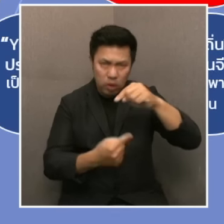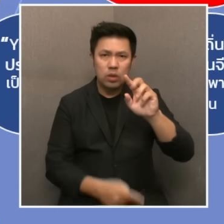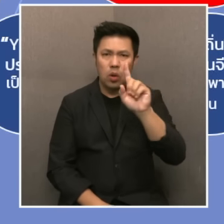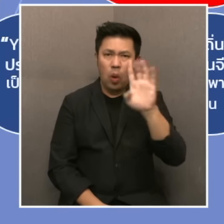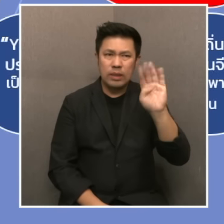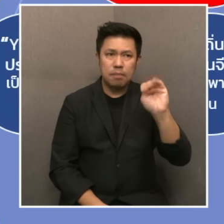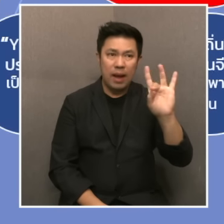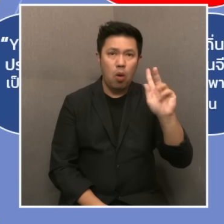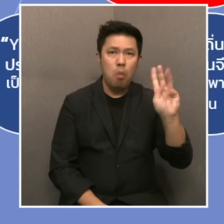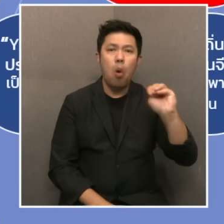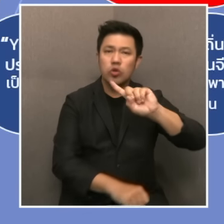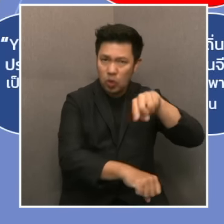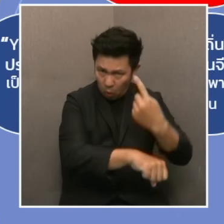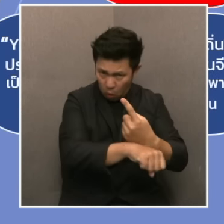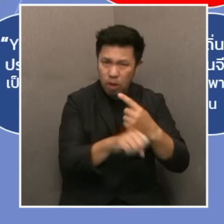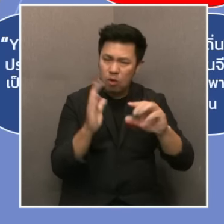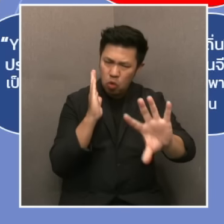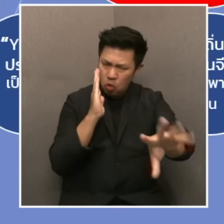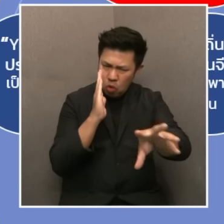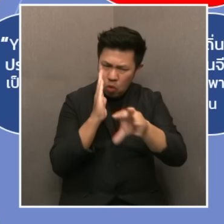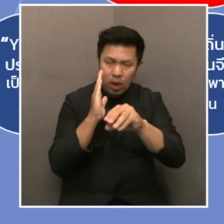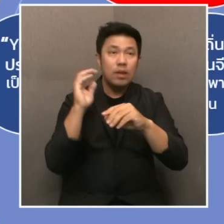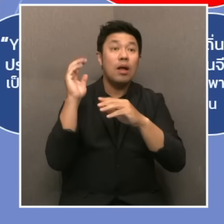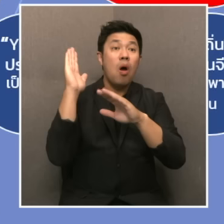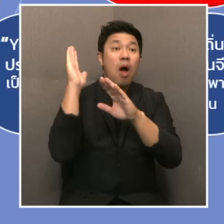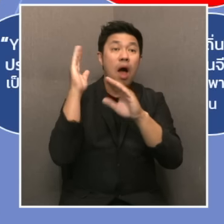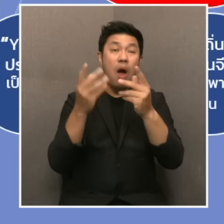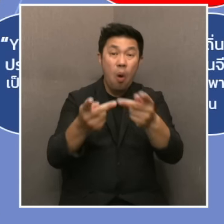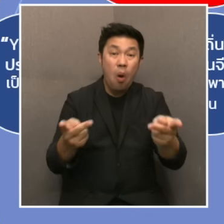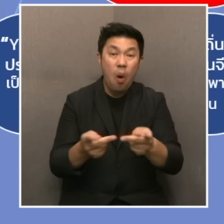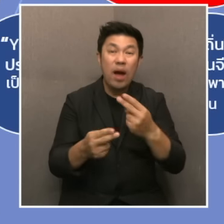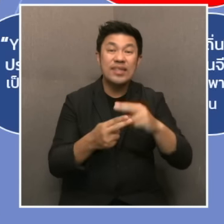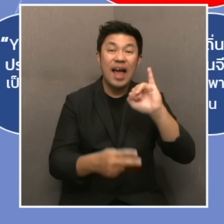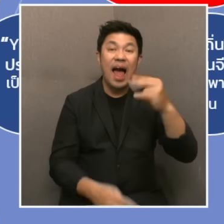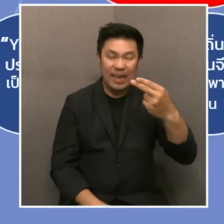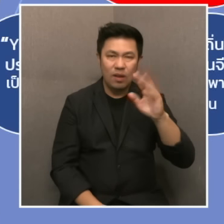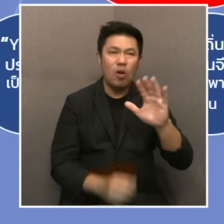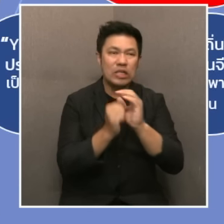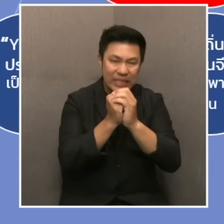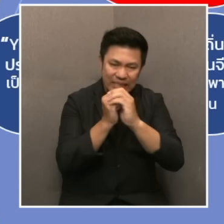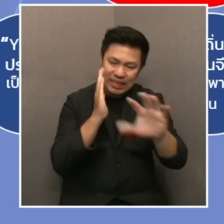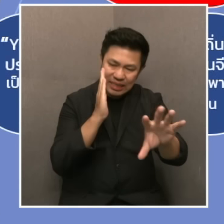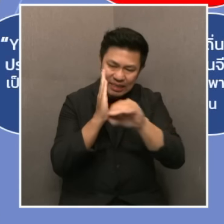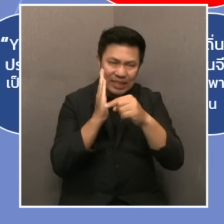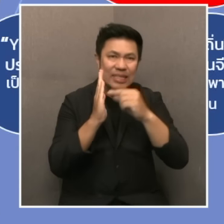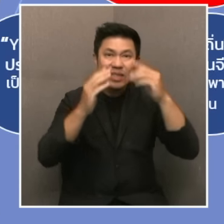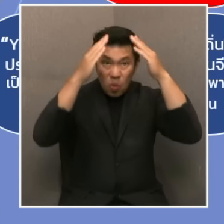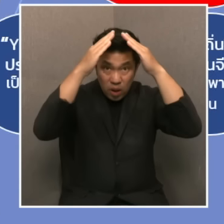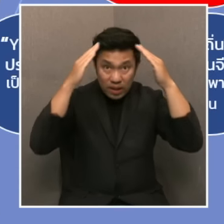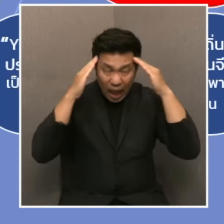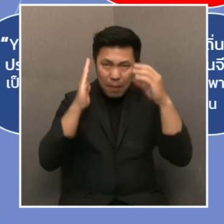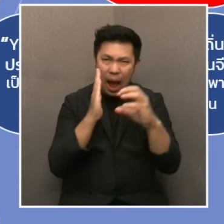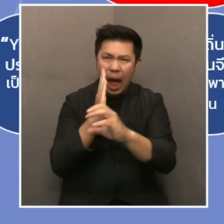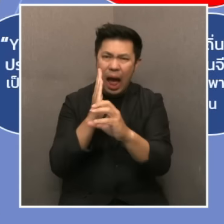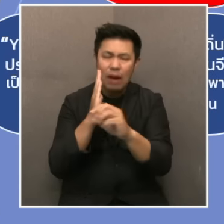ช่วบโงค่ะคัวาจะค้นเข้าใล้ตอนใ้ alrightายหลมประเทศจีนและชายฝั่งประเทศเวีดนามตอนกลางในช่ง 11 ถึง